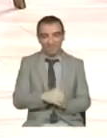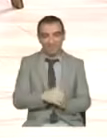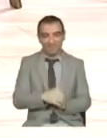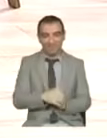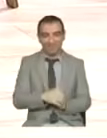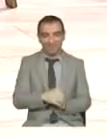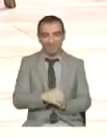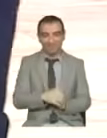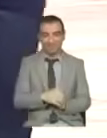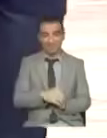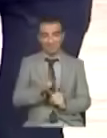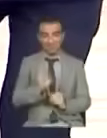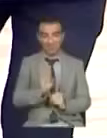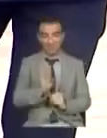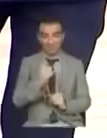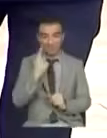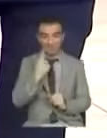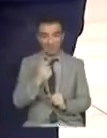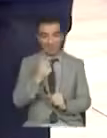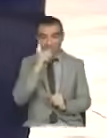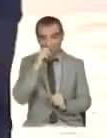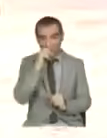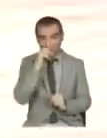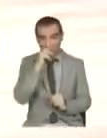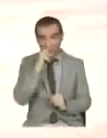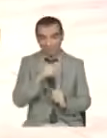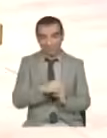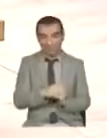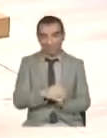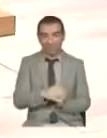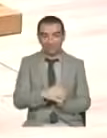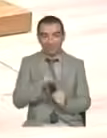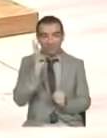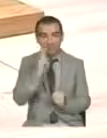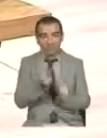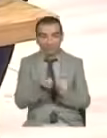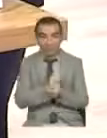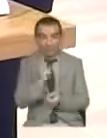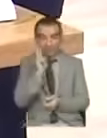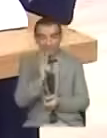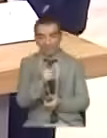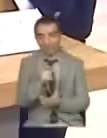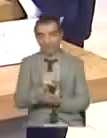Şaka gibi. Dur. Bayağı kitap dur, şunu yazıyorum. Çekeyim şunu. Bak soyadına bak.